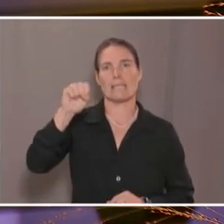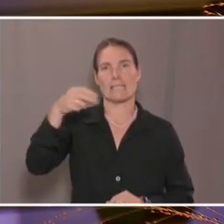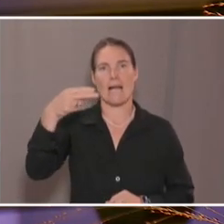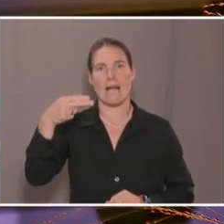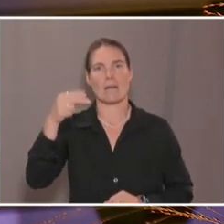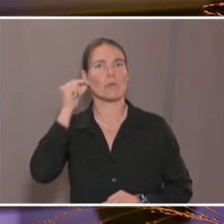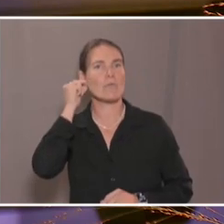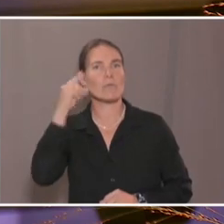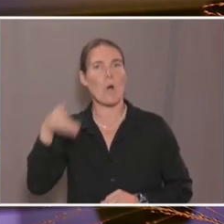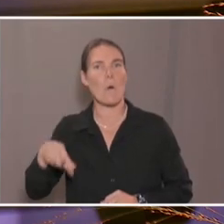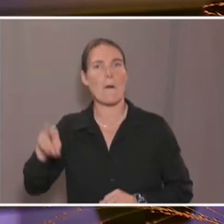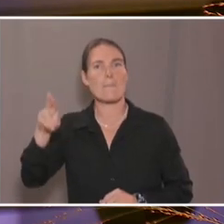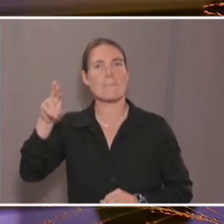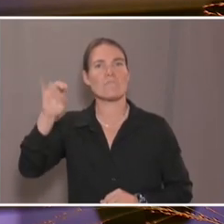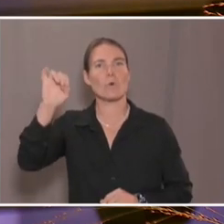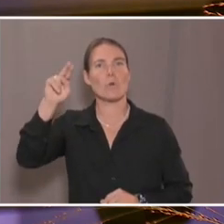vertreten. Herzlich willkommen.